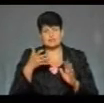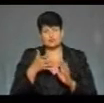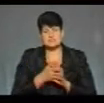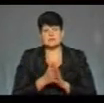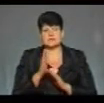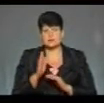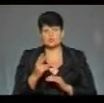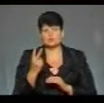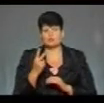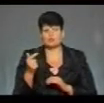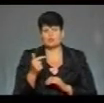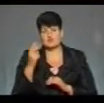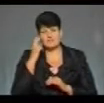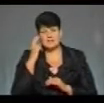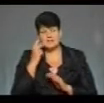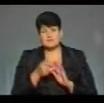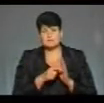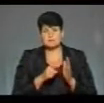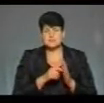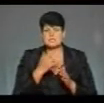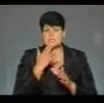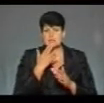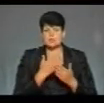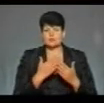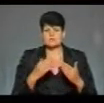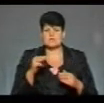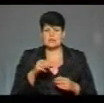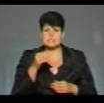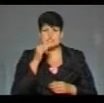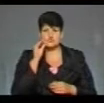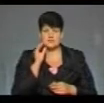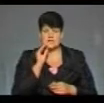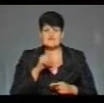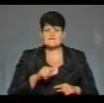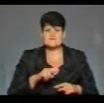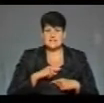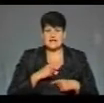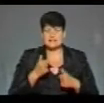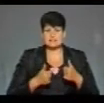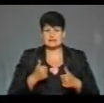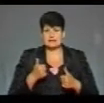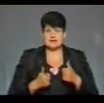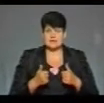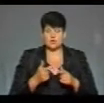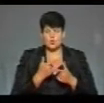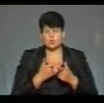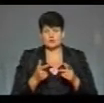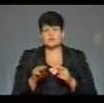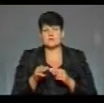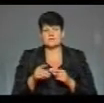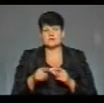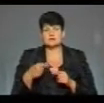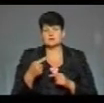який відбудеться 2 грудня в Києві в приміщенні Національного музею Тараса Шевченка. Фінальний рейтинг 10 міст оголосять у травні наступного